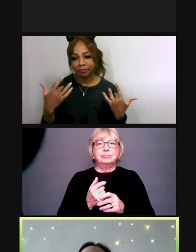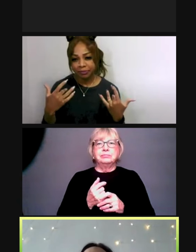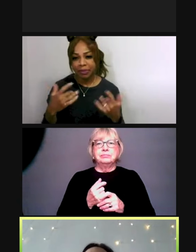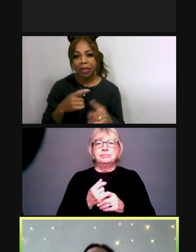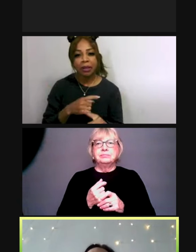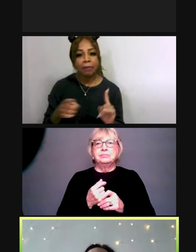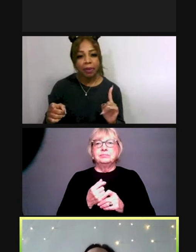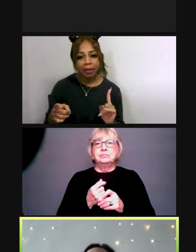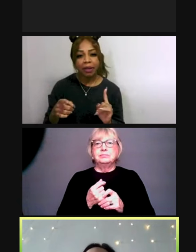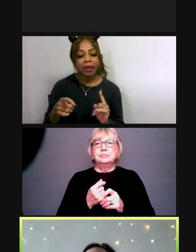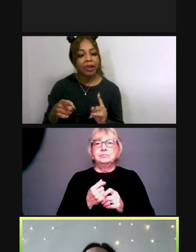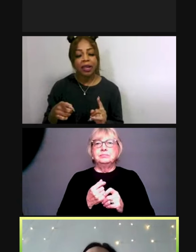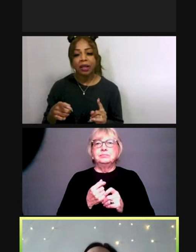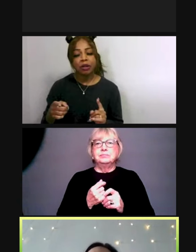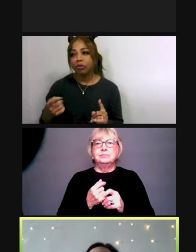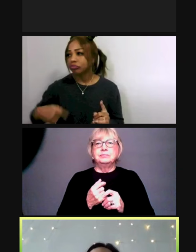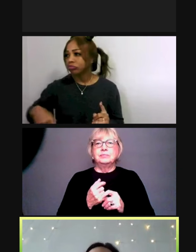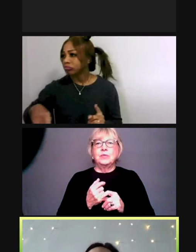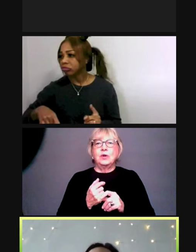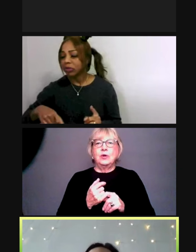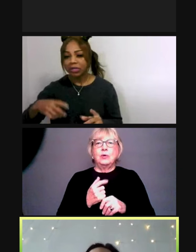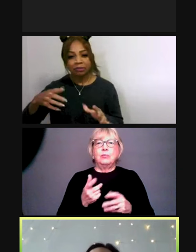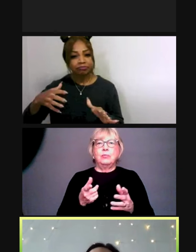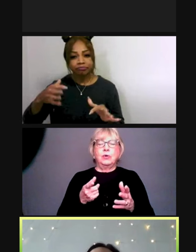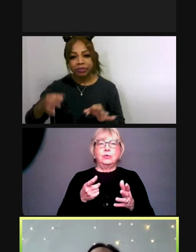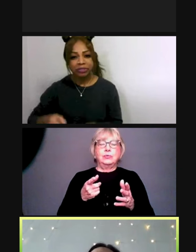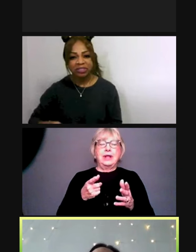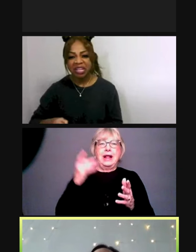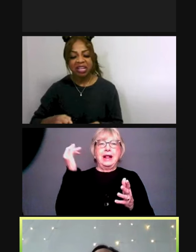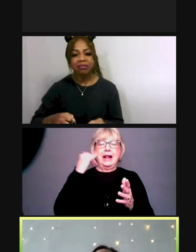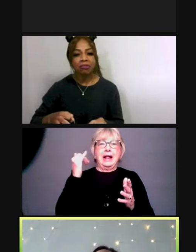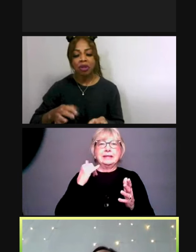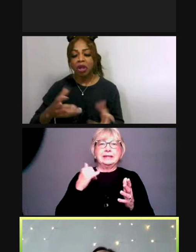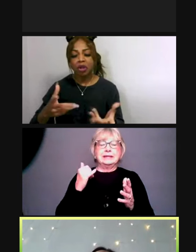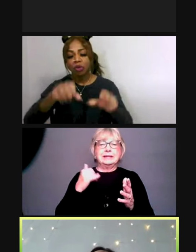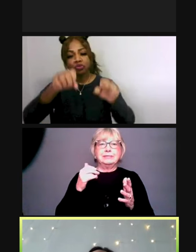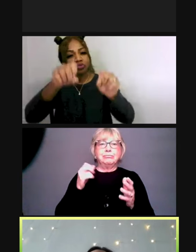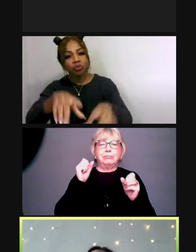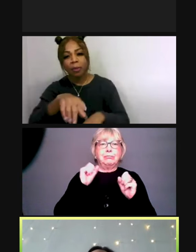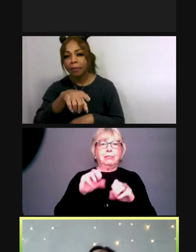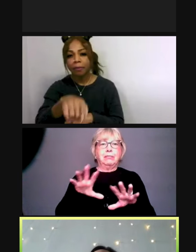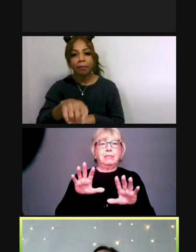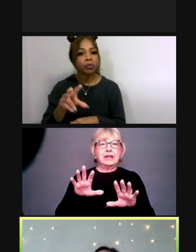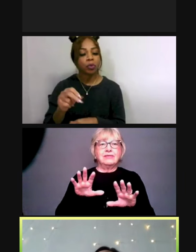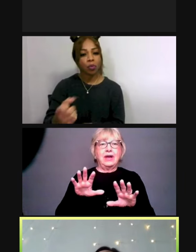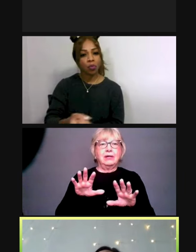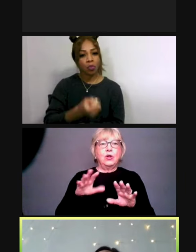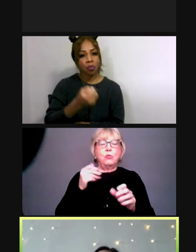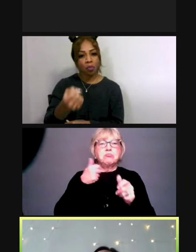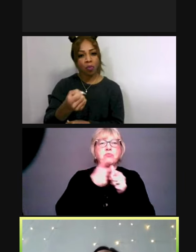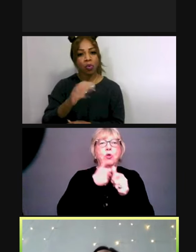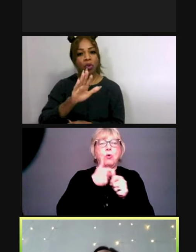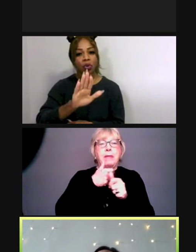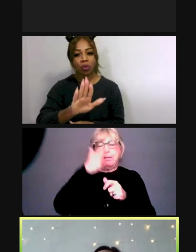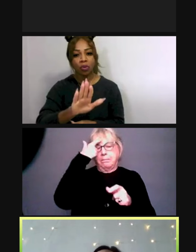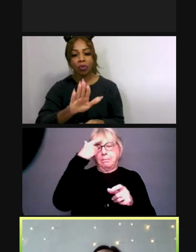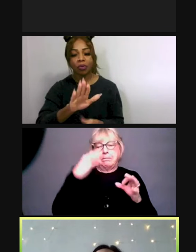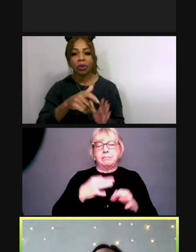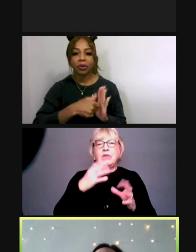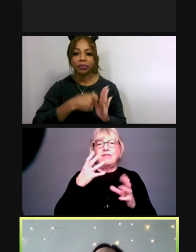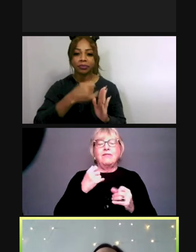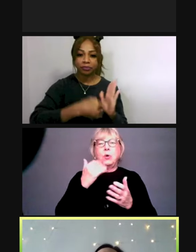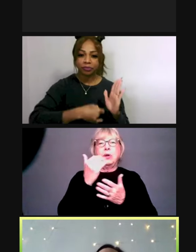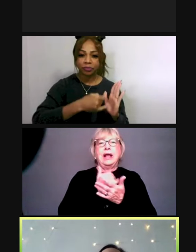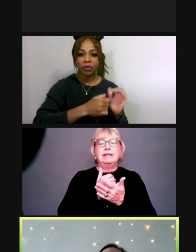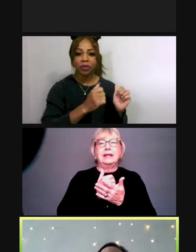plutôt que de laisser tomber l'artiste, Gloria a décidé de réserver un espace